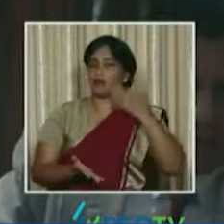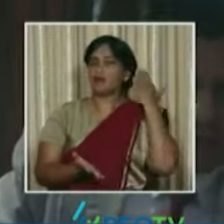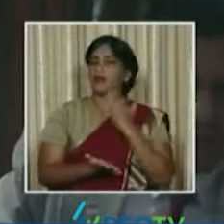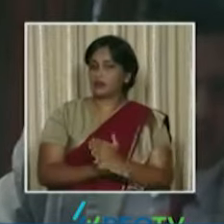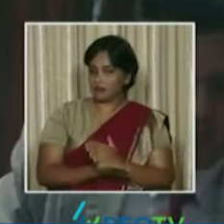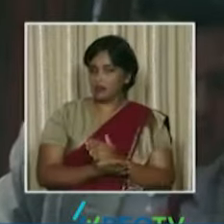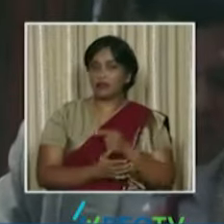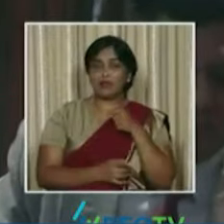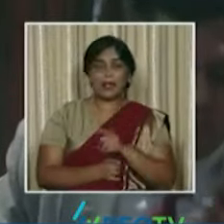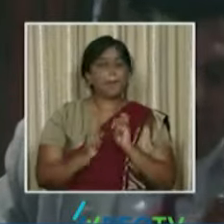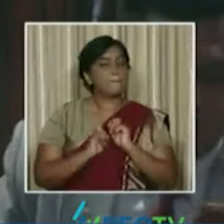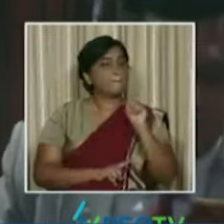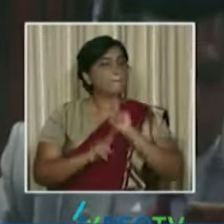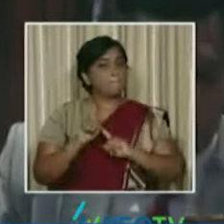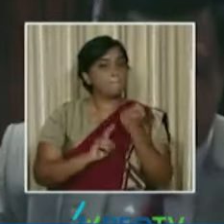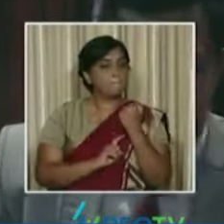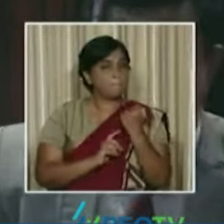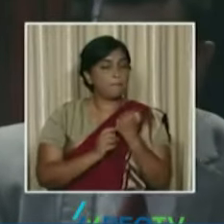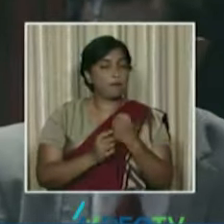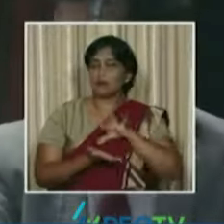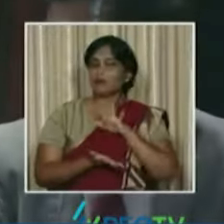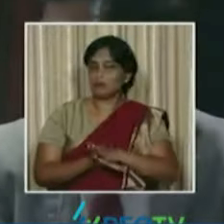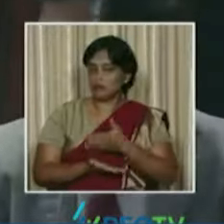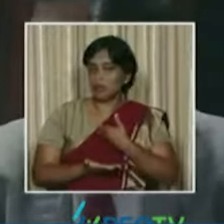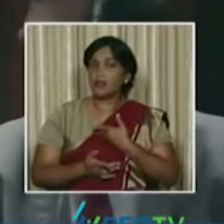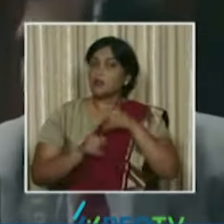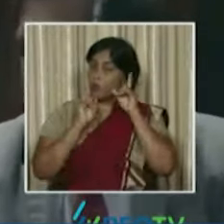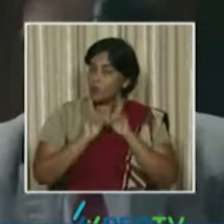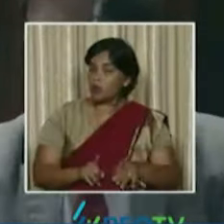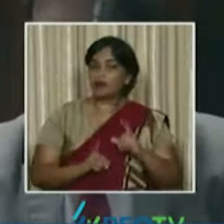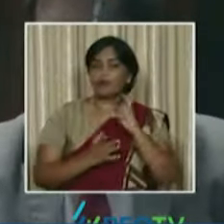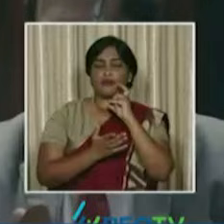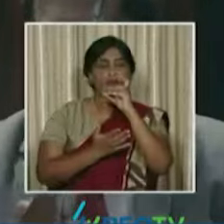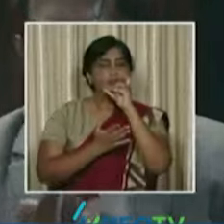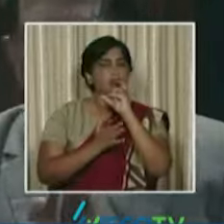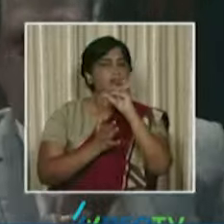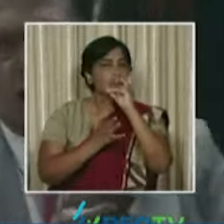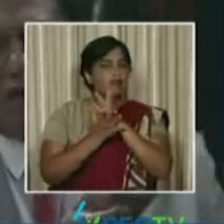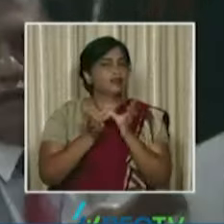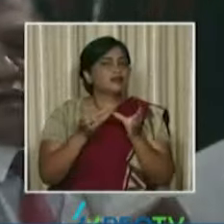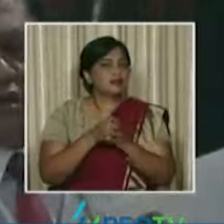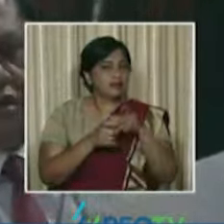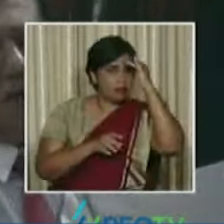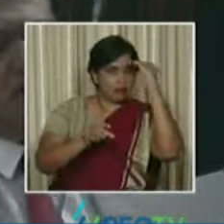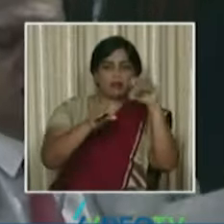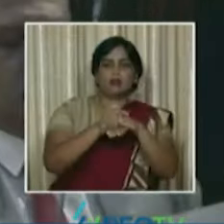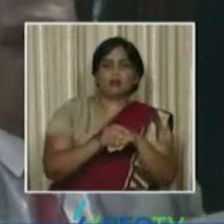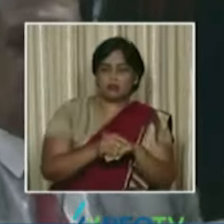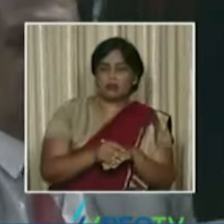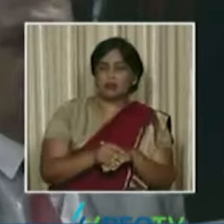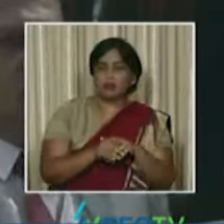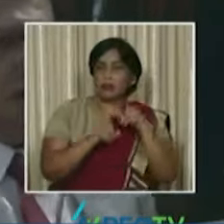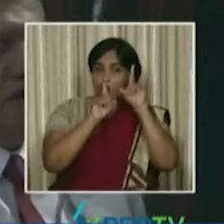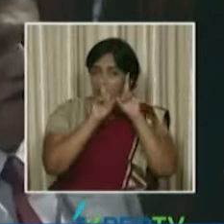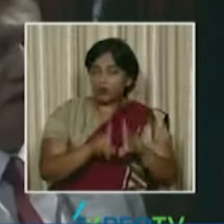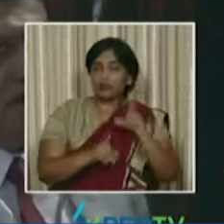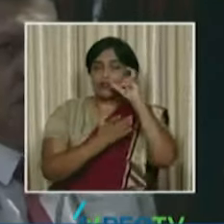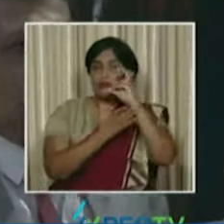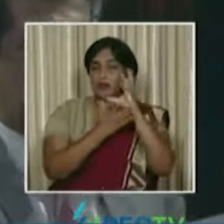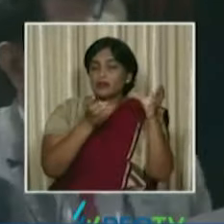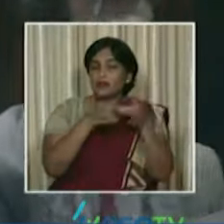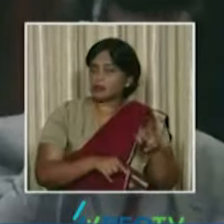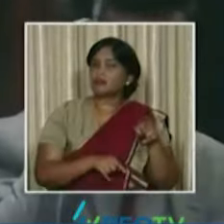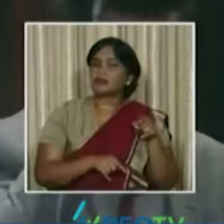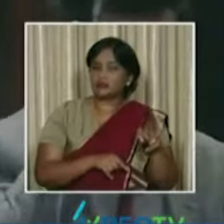සඳහා මේ පාර්ලිමේන්තුවේ බලතල වගයක් පවරගෙන තිනවා. ඒ අනුව තමයි විවස්ථාදායක සභාව පත් කරලා තින්නේ ඔබතුමාගේ නායකත්වයෙන්. එතකොට එවැනි විවස්ථාදායක